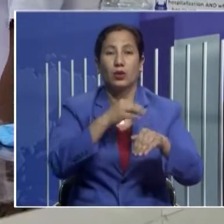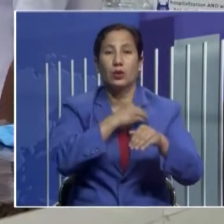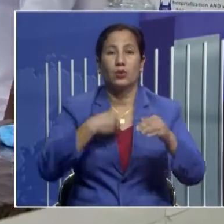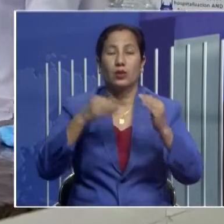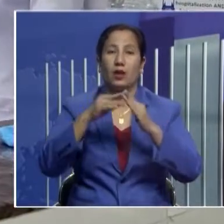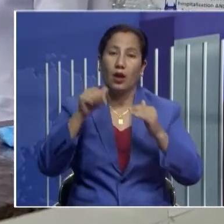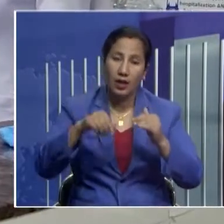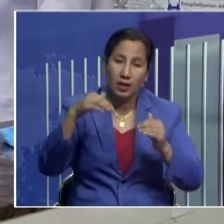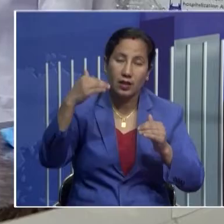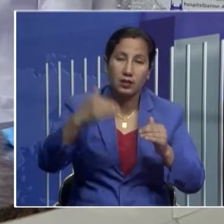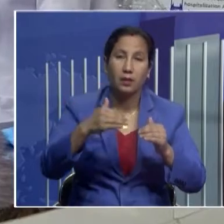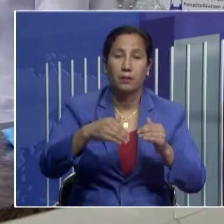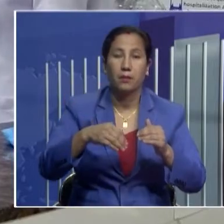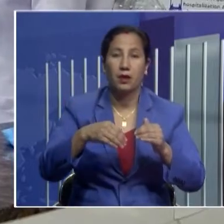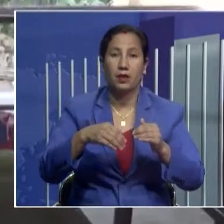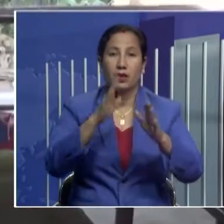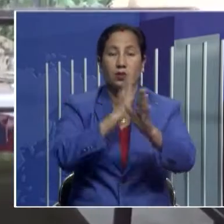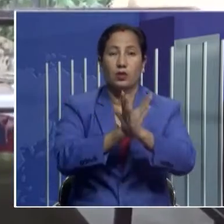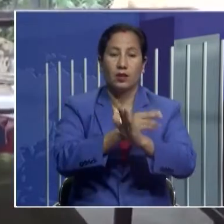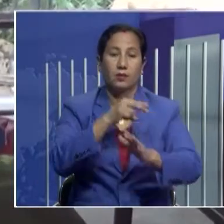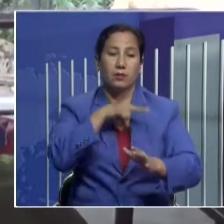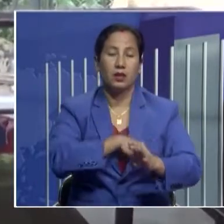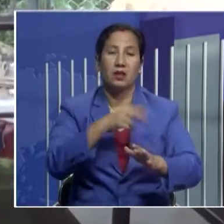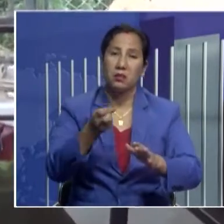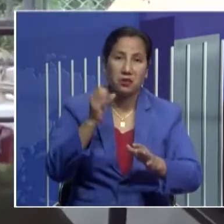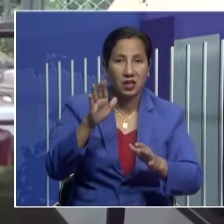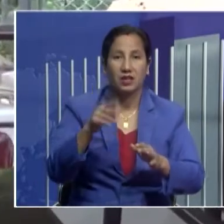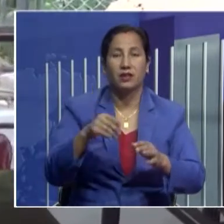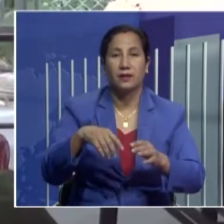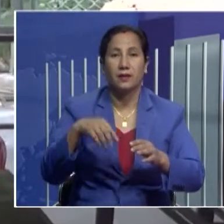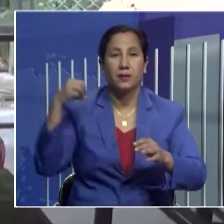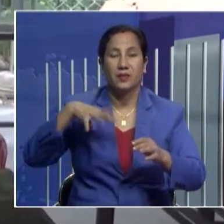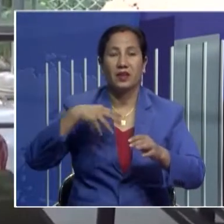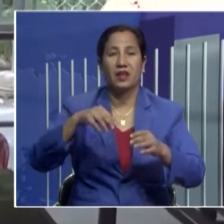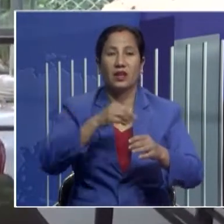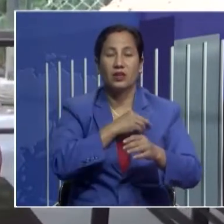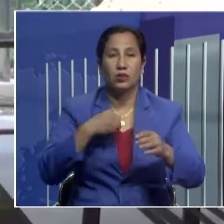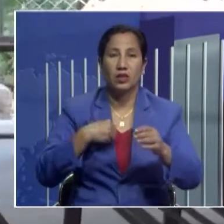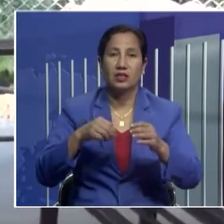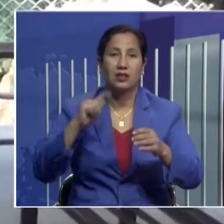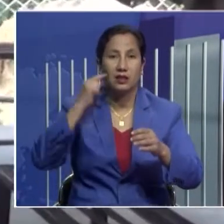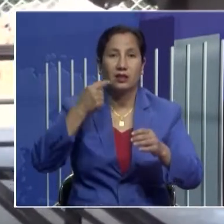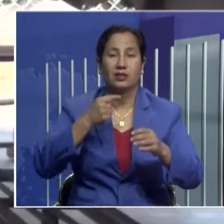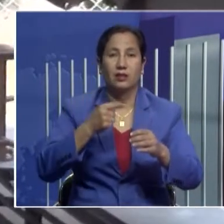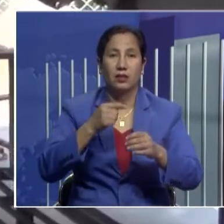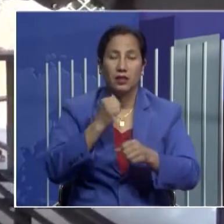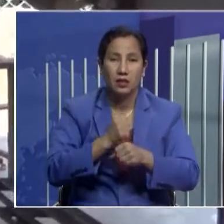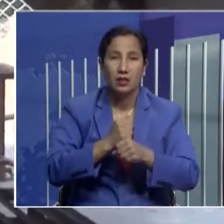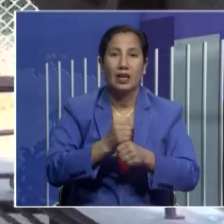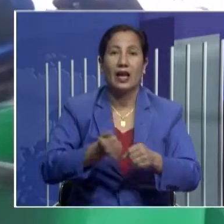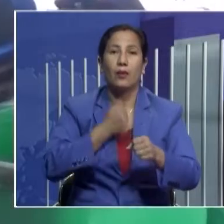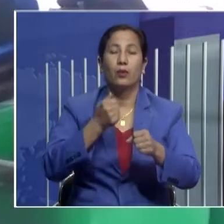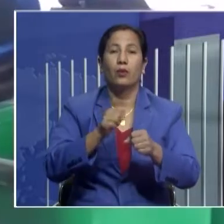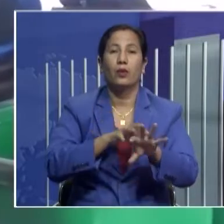स्वास्थ्यकर्मीहरूले अहिलेसम्म जोखिम भत्ता पाउन नसकेको बताएका छन्। कैलालीको त्रिनगर नाकाको स्वास्थ्य सहायता कक्षमा कार्यरत गणेश साउदले आफूहरूले